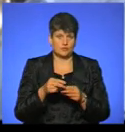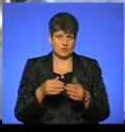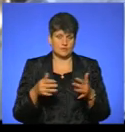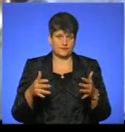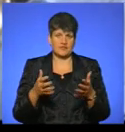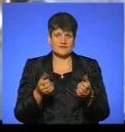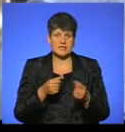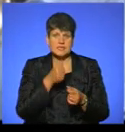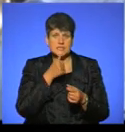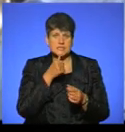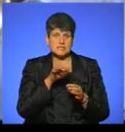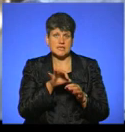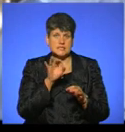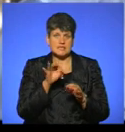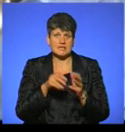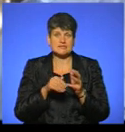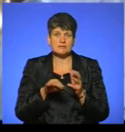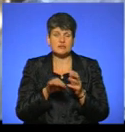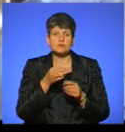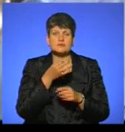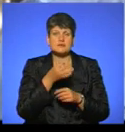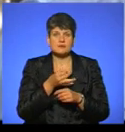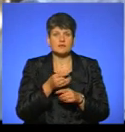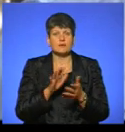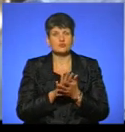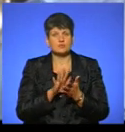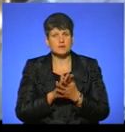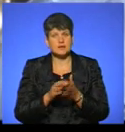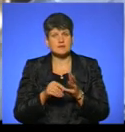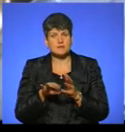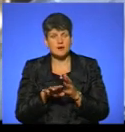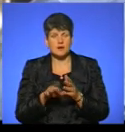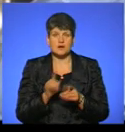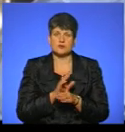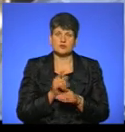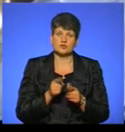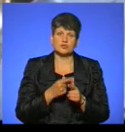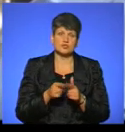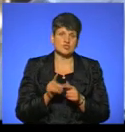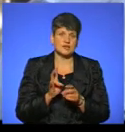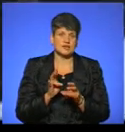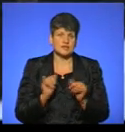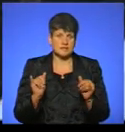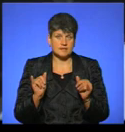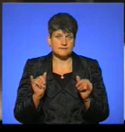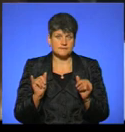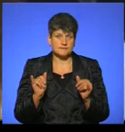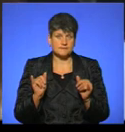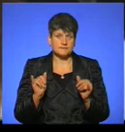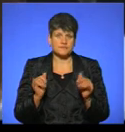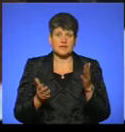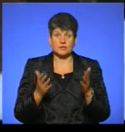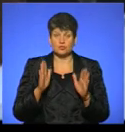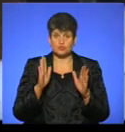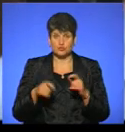зразки землі для того, щоб сказати, чи земля забруднена, чи не забруднена відносно з фоновими концентраціями. Якщо будуть такі